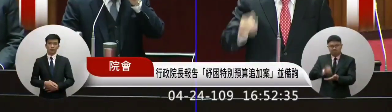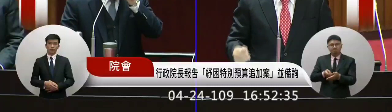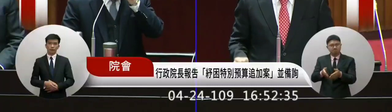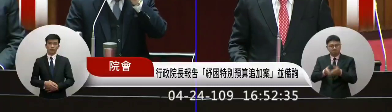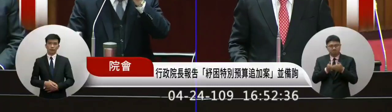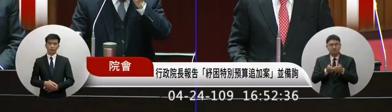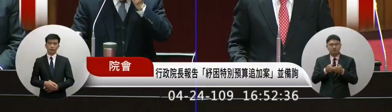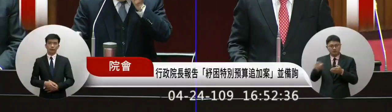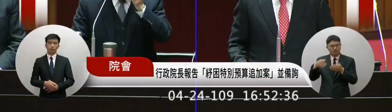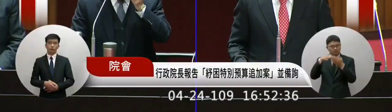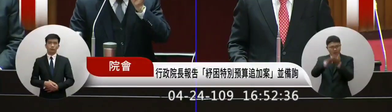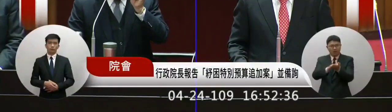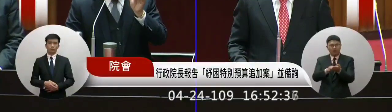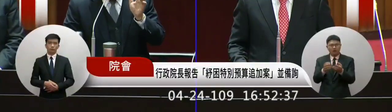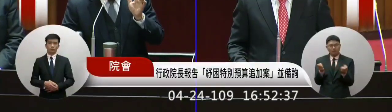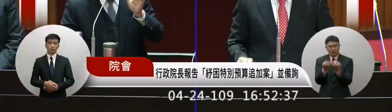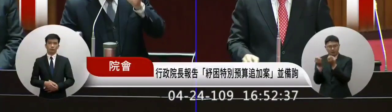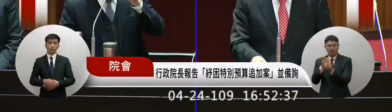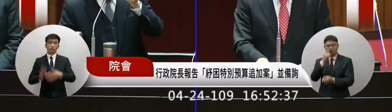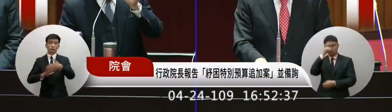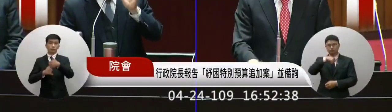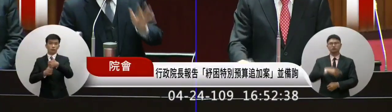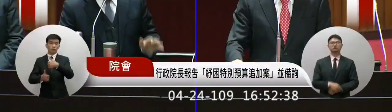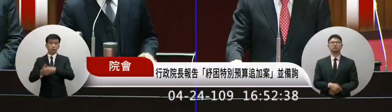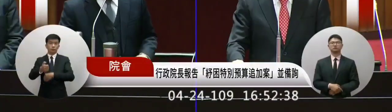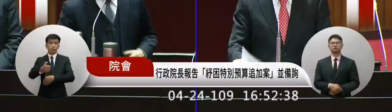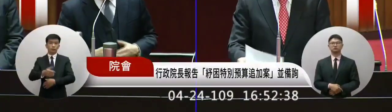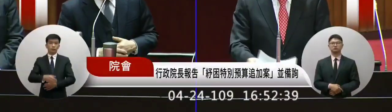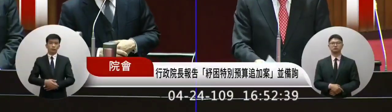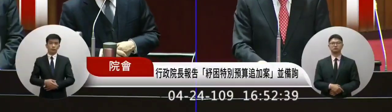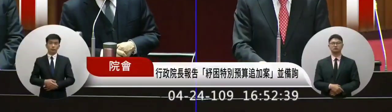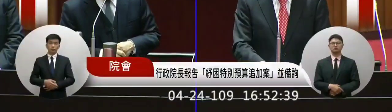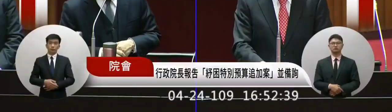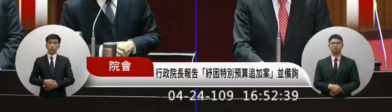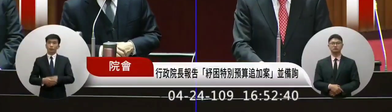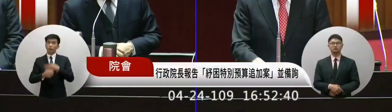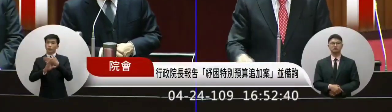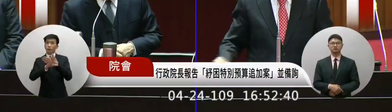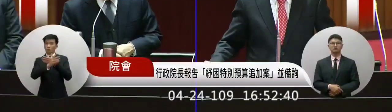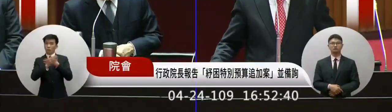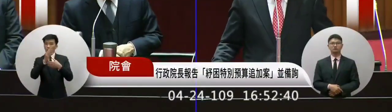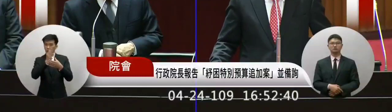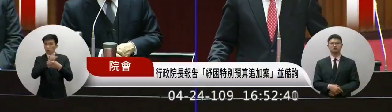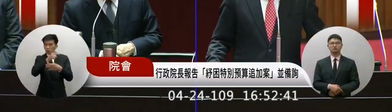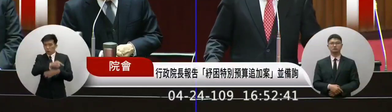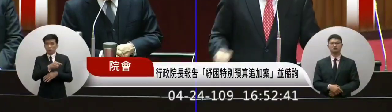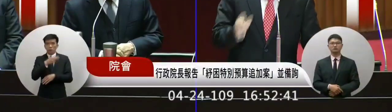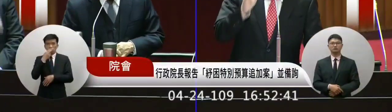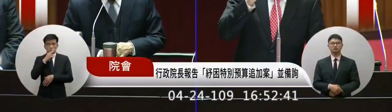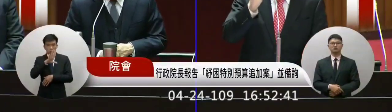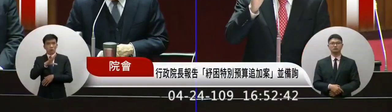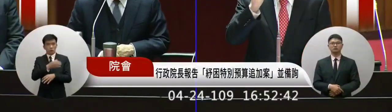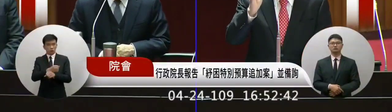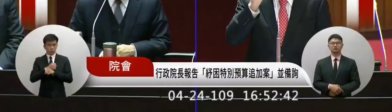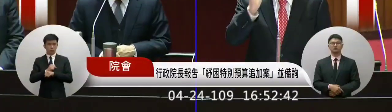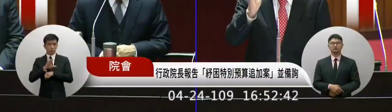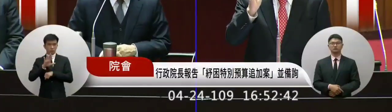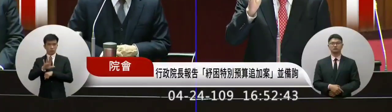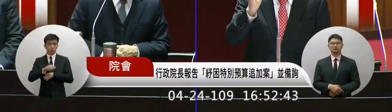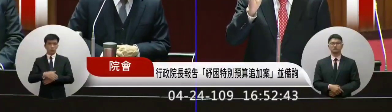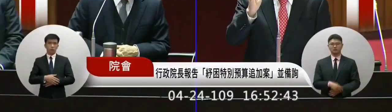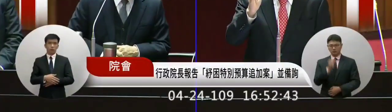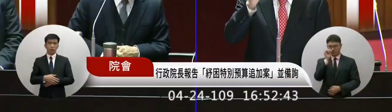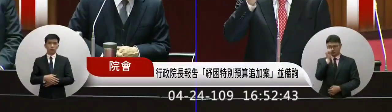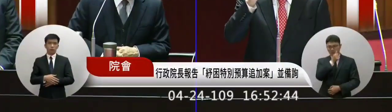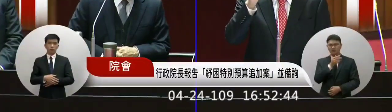出问题。 委员，谢谢。这个确实海外铺险我们都一直非常注意， 尤其是